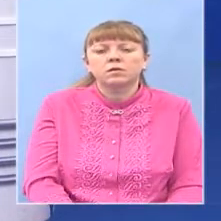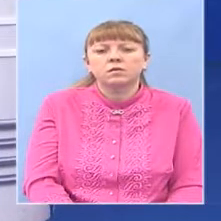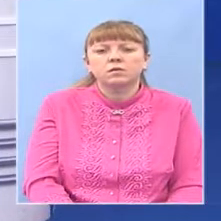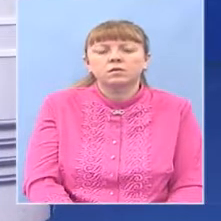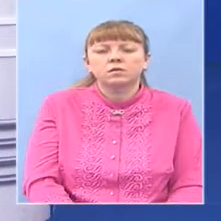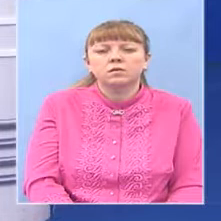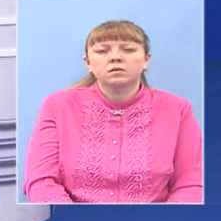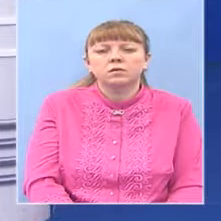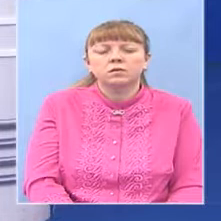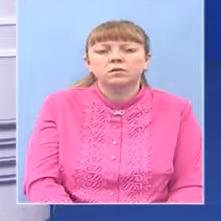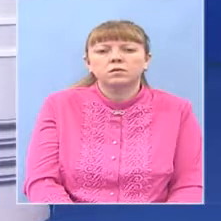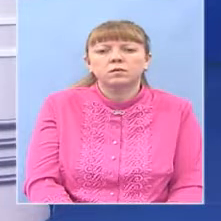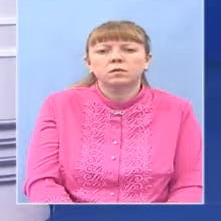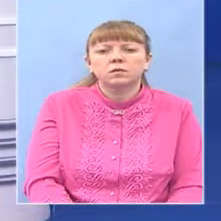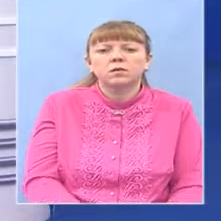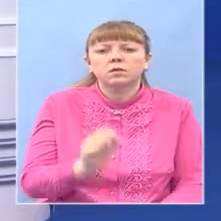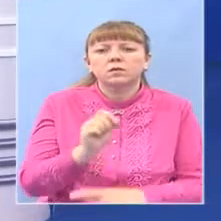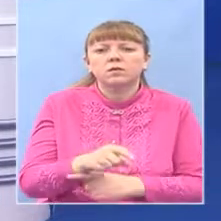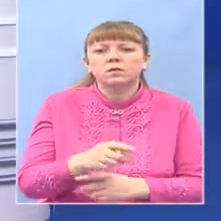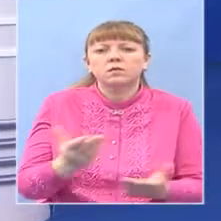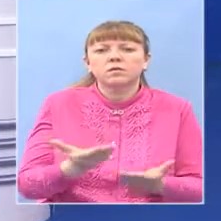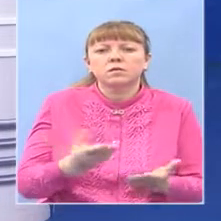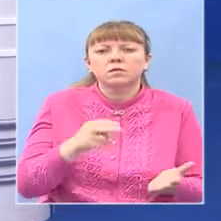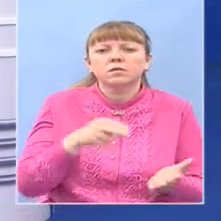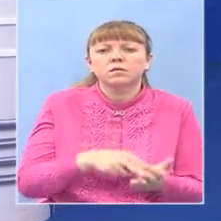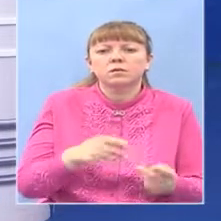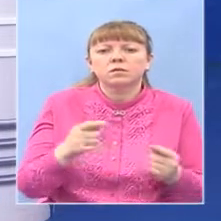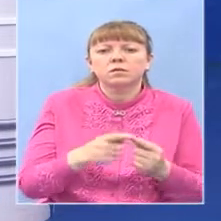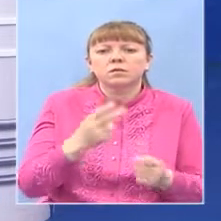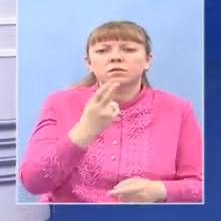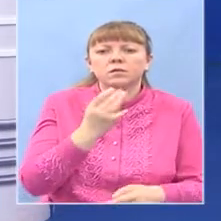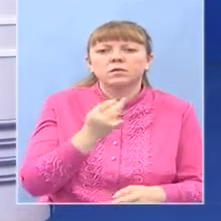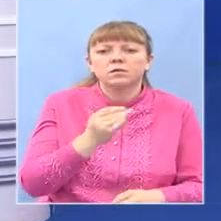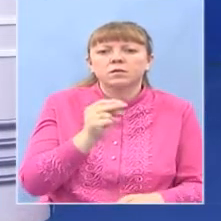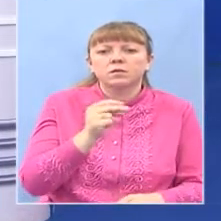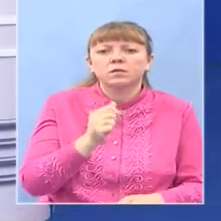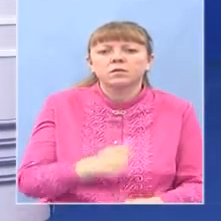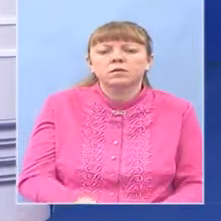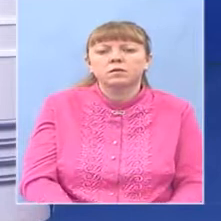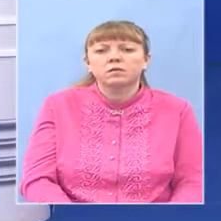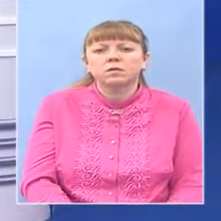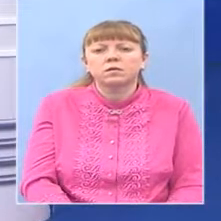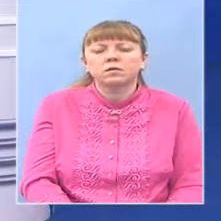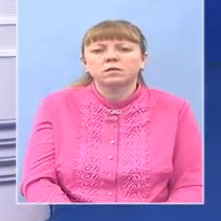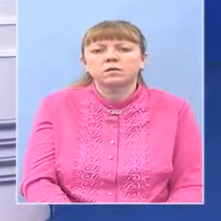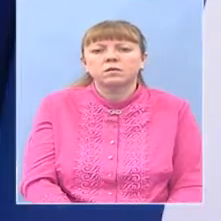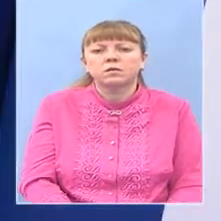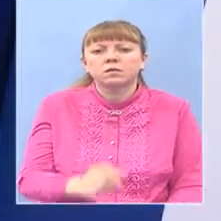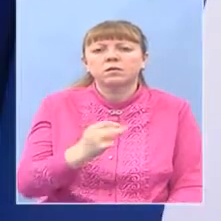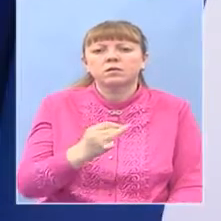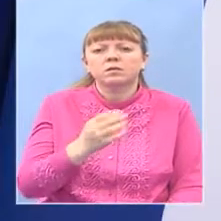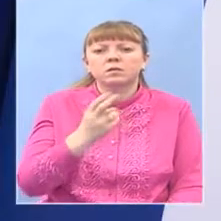в основном, ну, то есть это заказчик, да, который ставит конкретную там задачу, конкретные